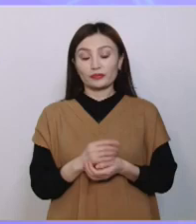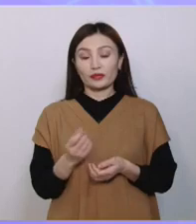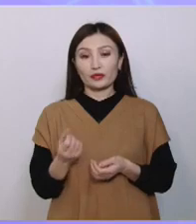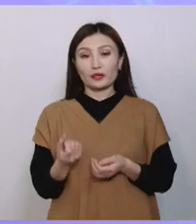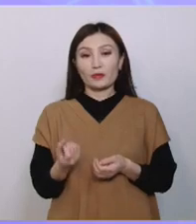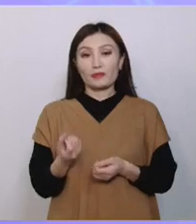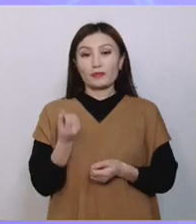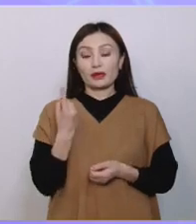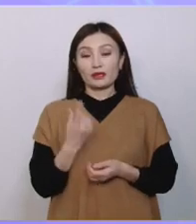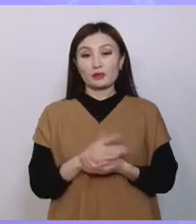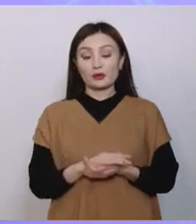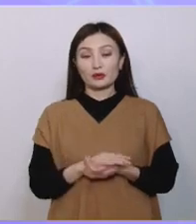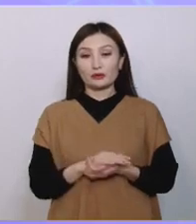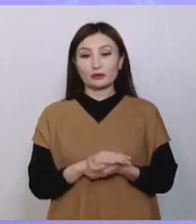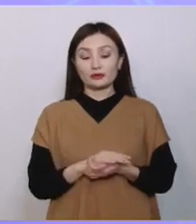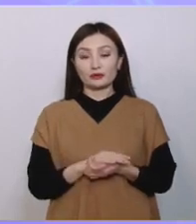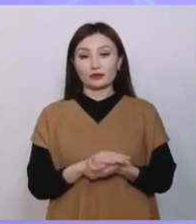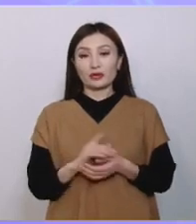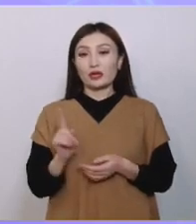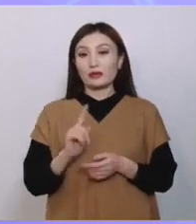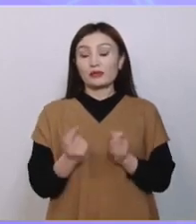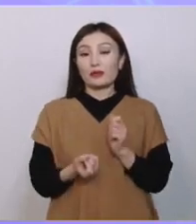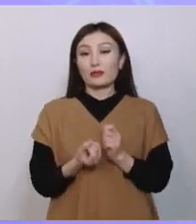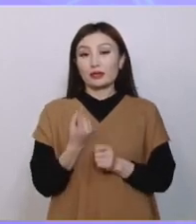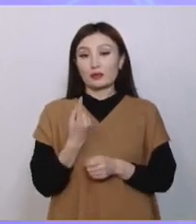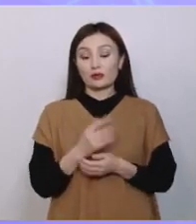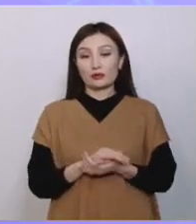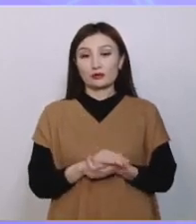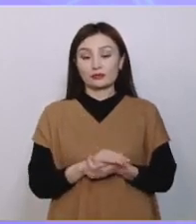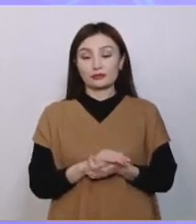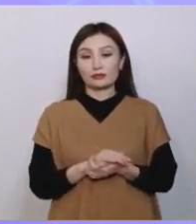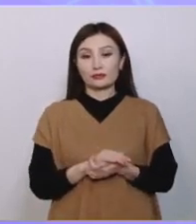Пайда болду. Эмне пайда болду?